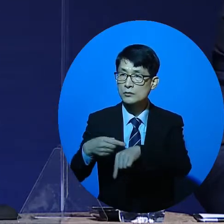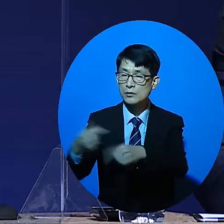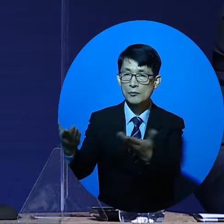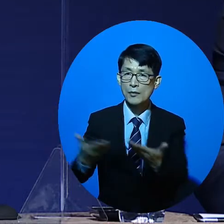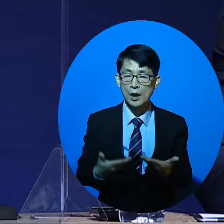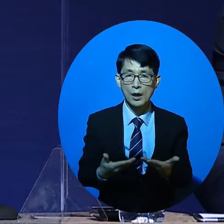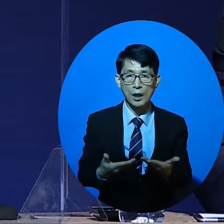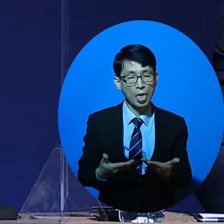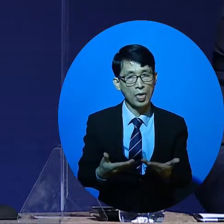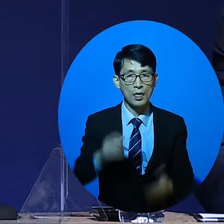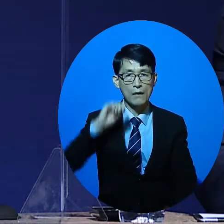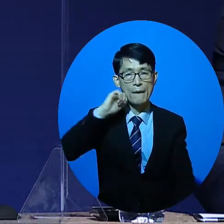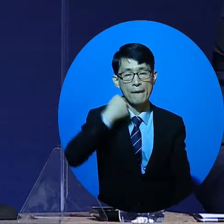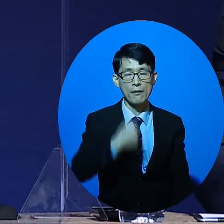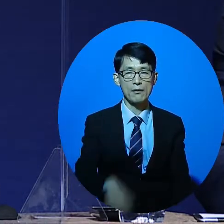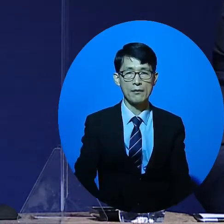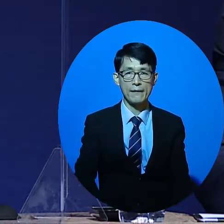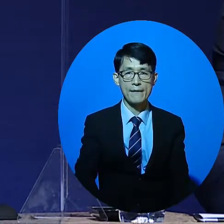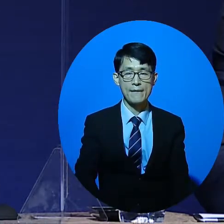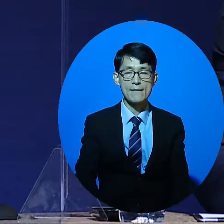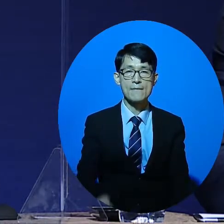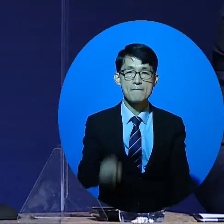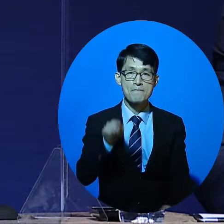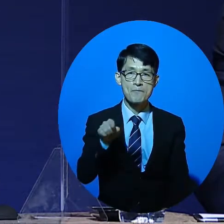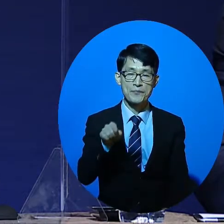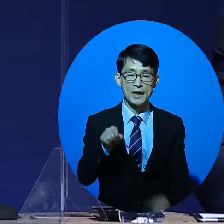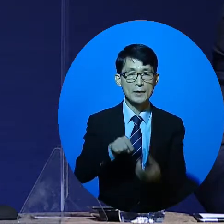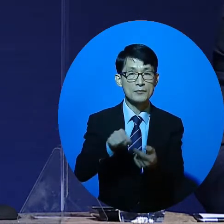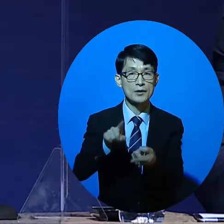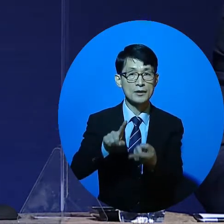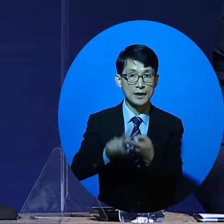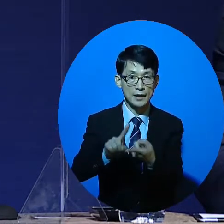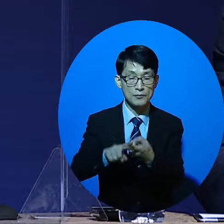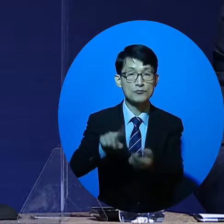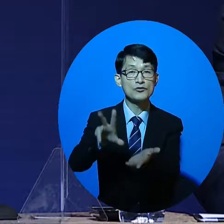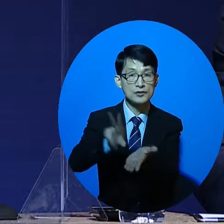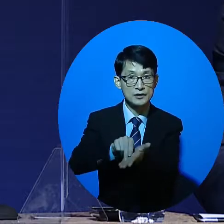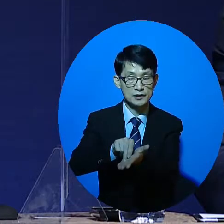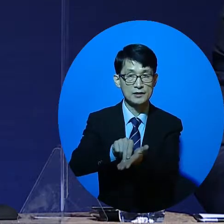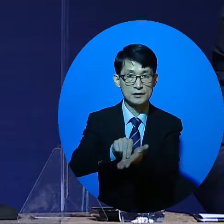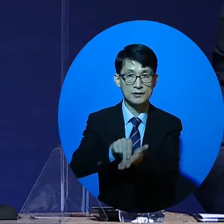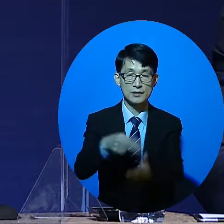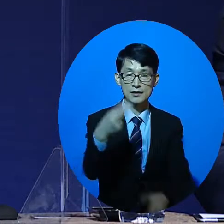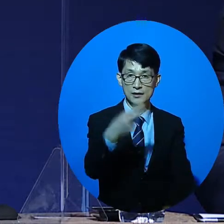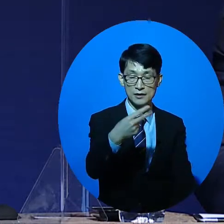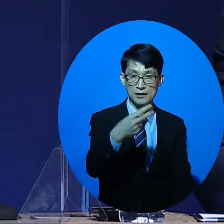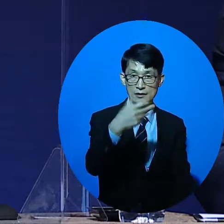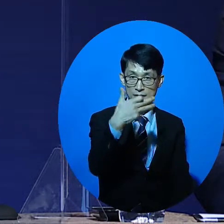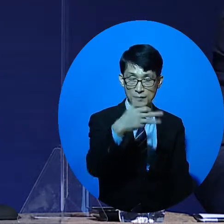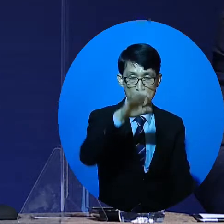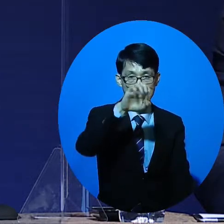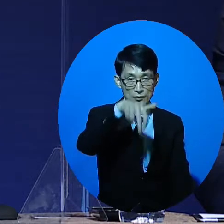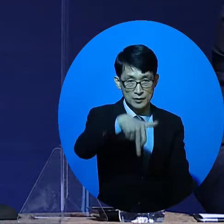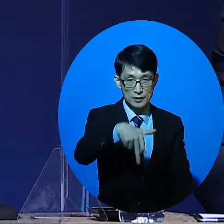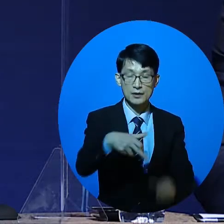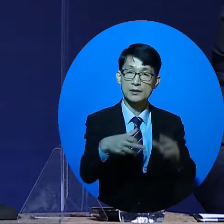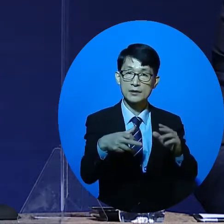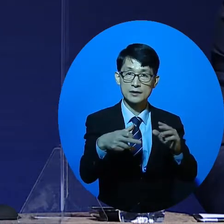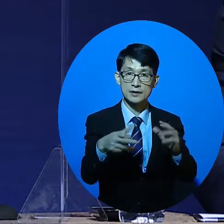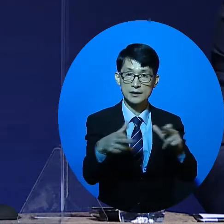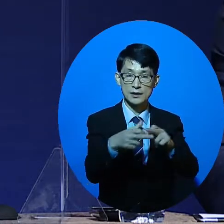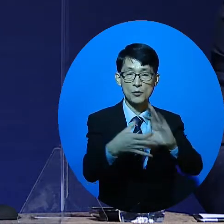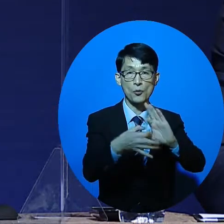더 확충시킬 필요가 있을 것으로 보여진다. 그런 부분에서는 우리가 이제 2018 평창 패럴림픽